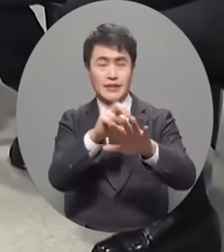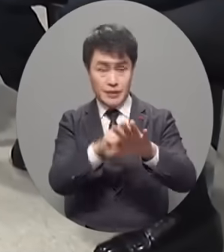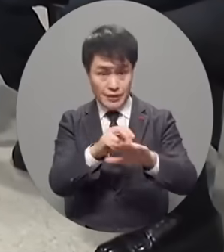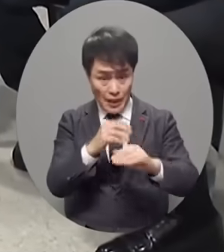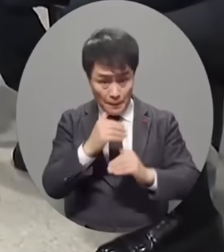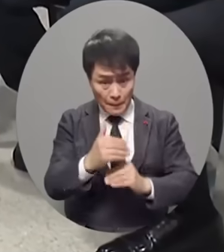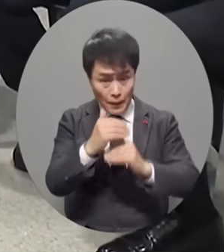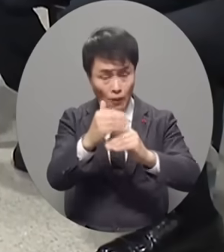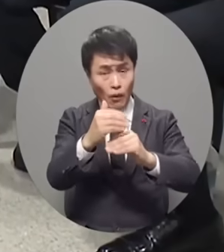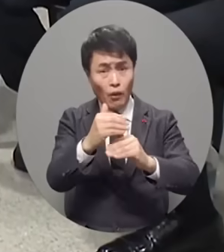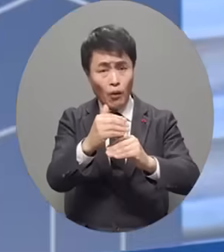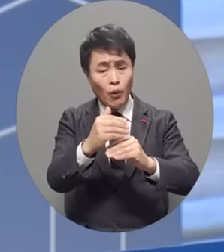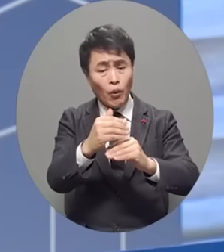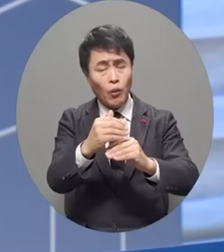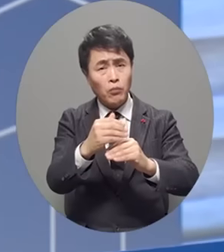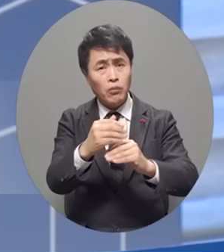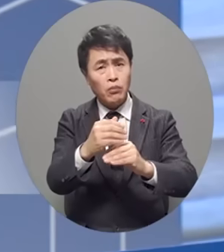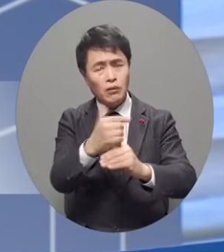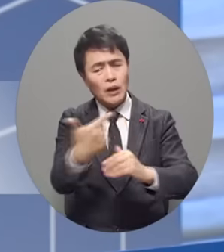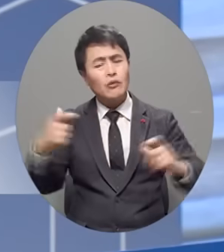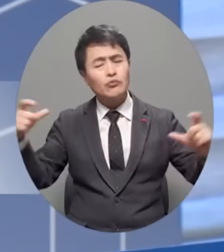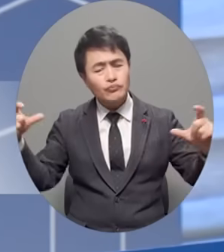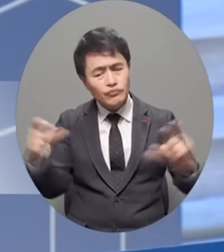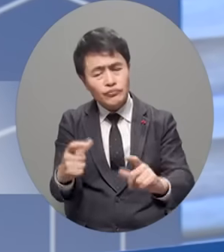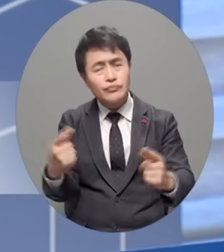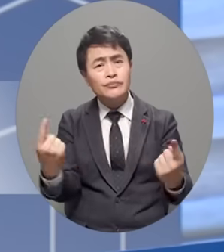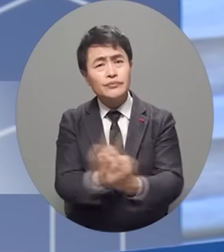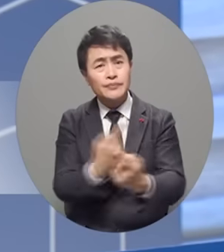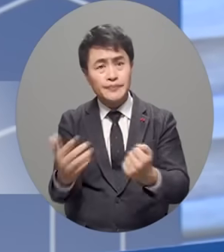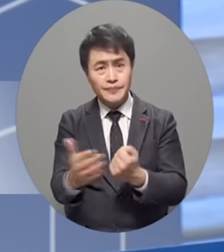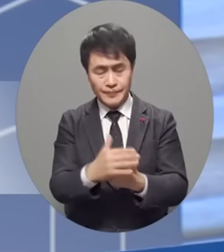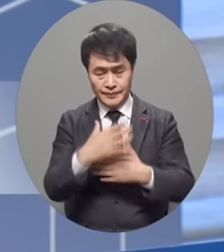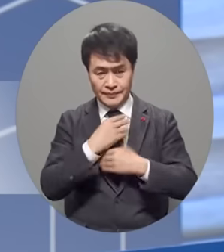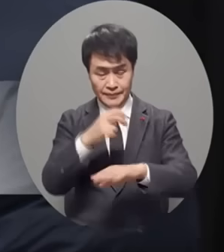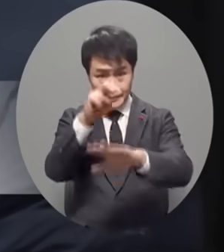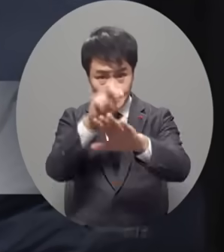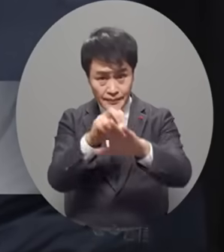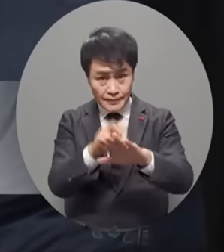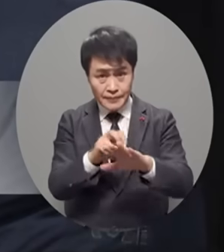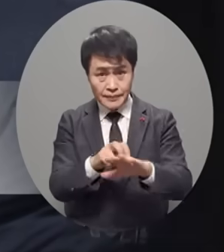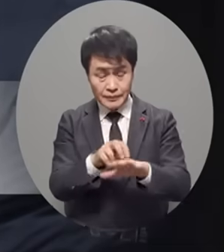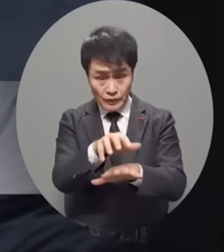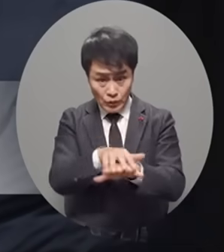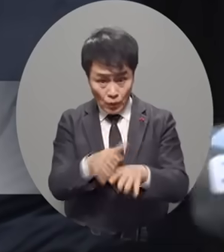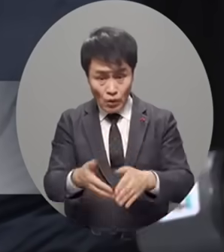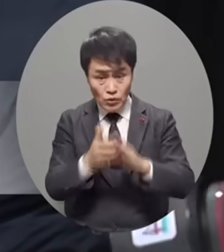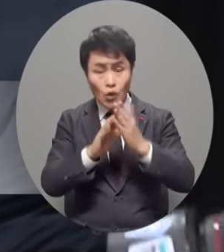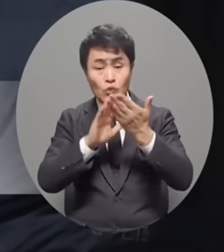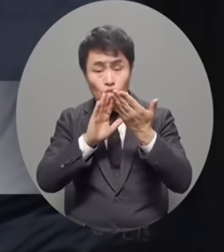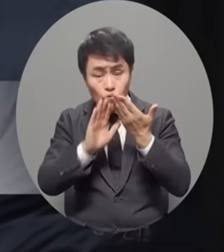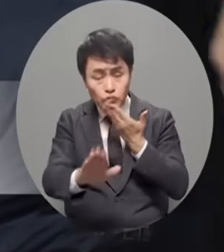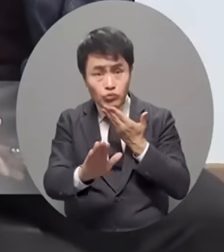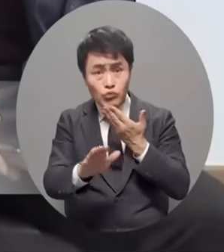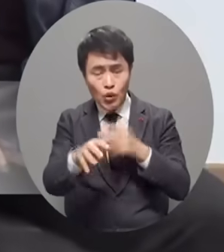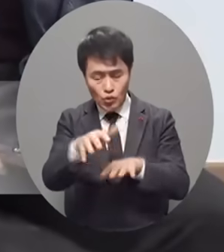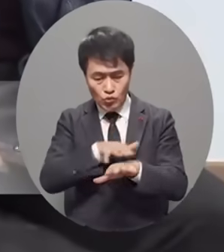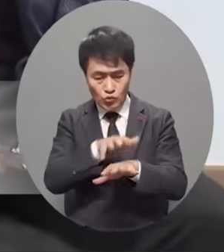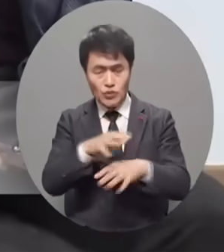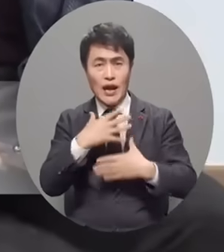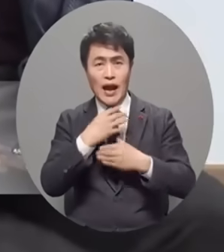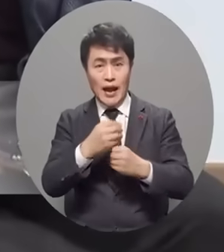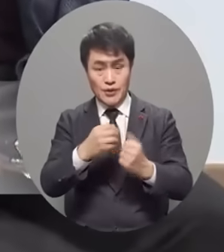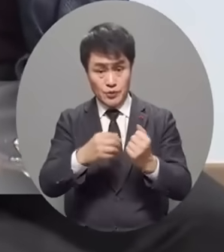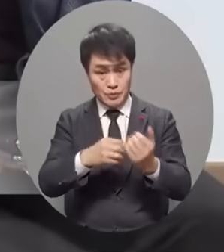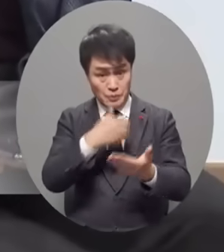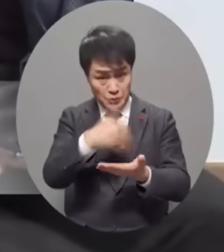절차를 대폭 완화한다는 뜻으로 해석되는데 안전진단 절차를 조합 설립 이후로 미루거나 구조안전성 비중을